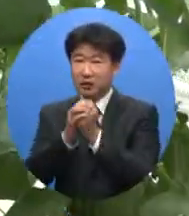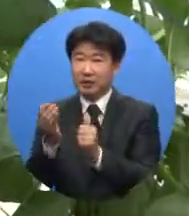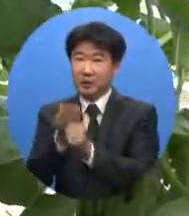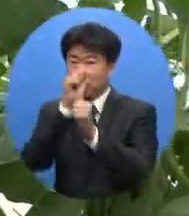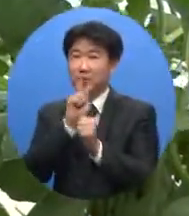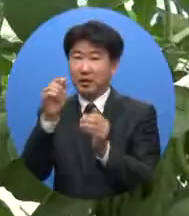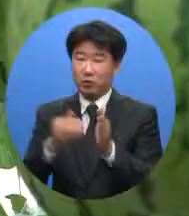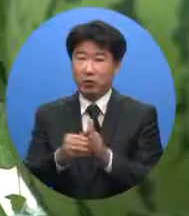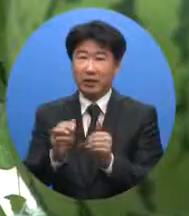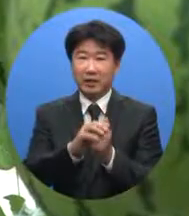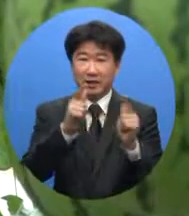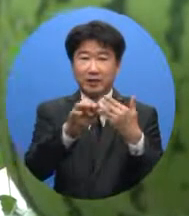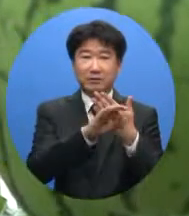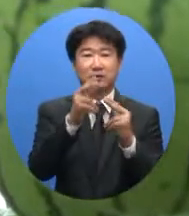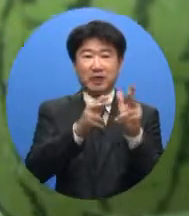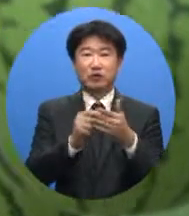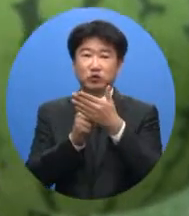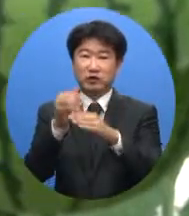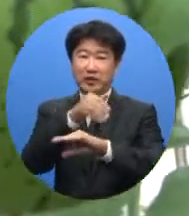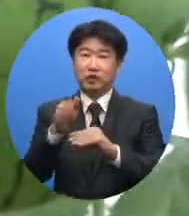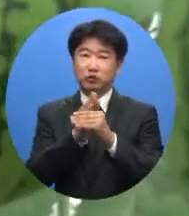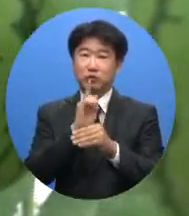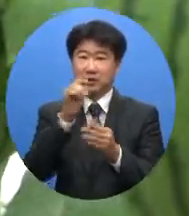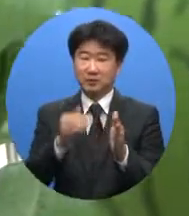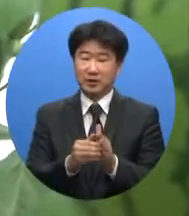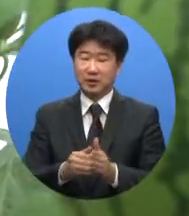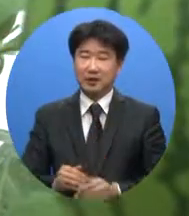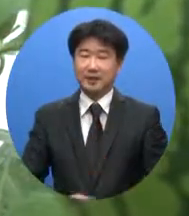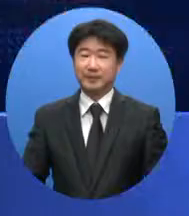기술 교육과 함께 각종 시범 사업을 추진할 방침이라고 밝혔습니다.